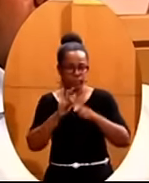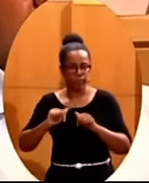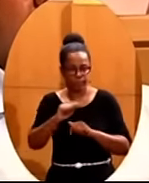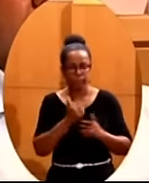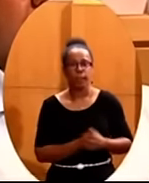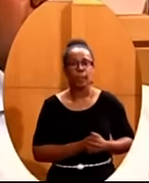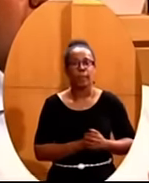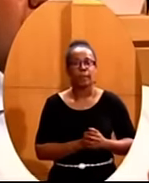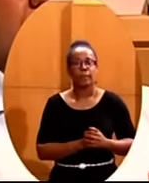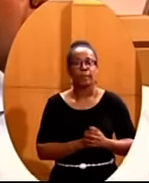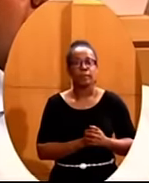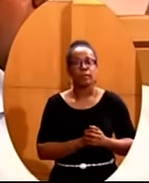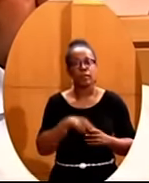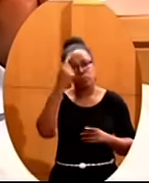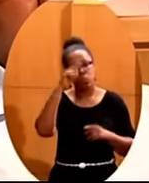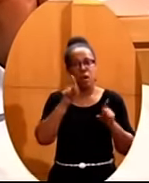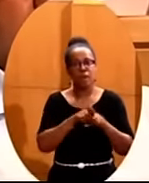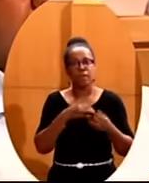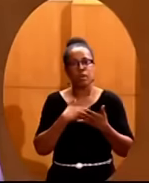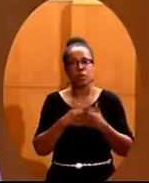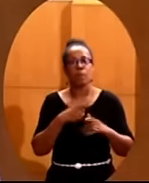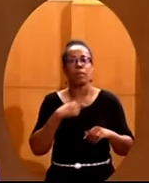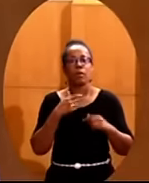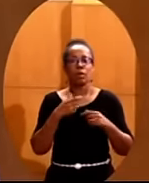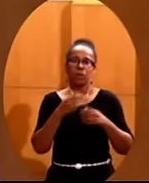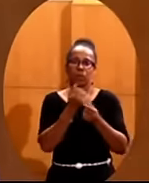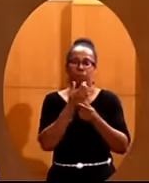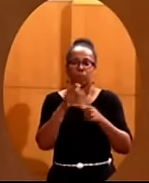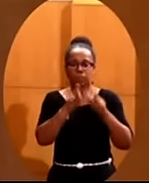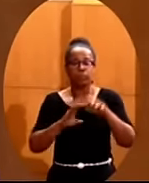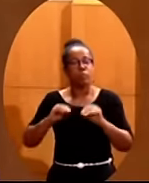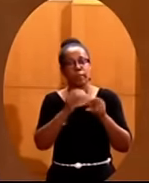d'autres pour l'émancipation du peuple